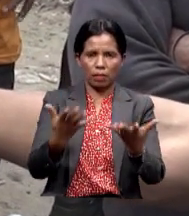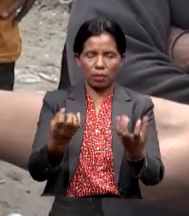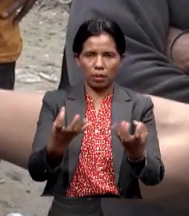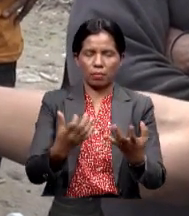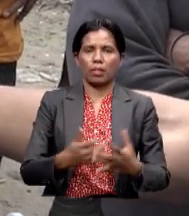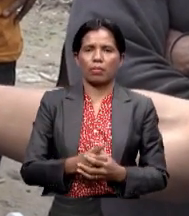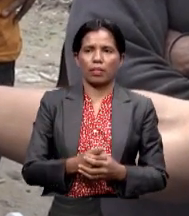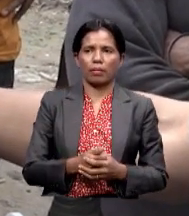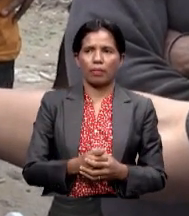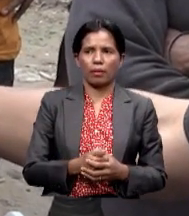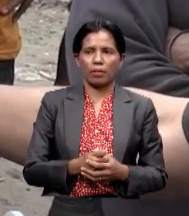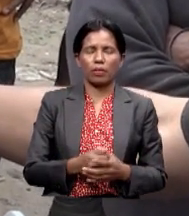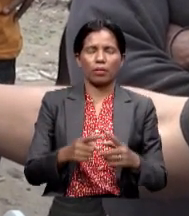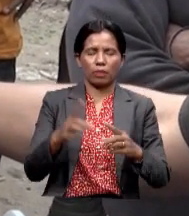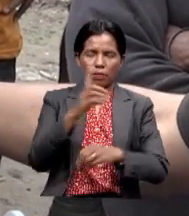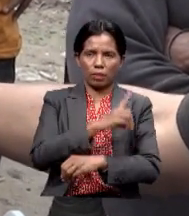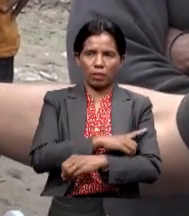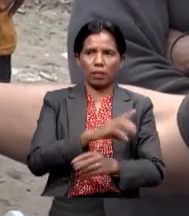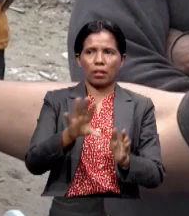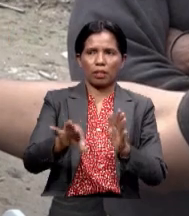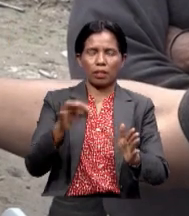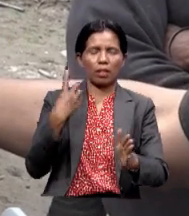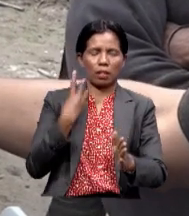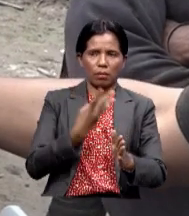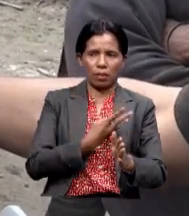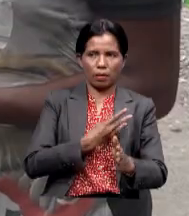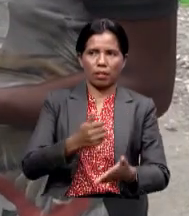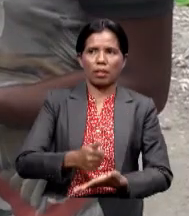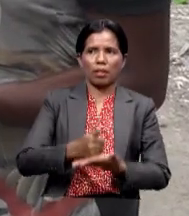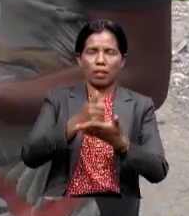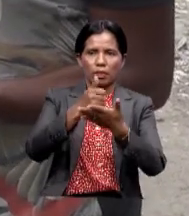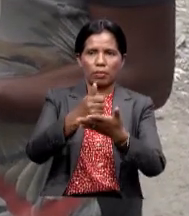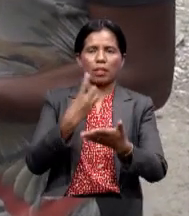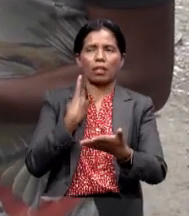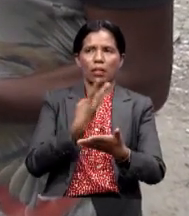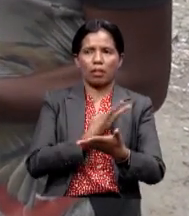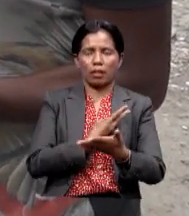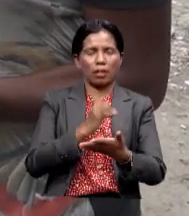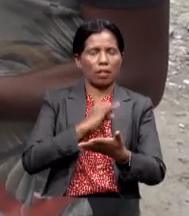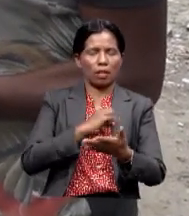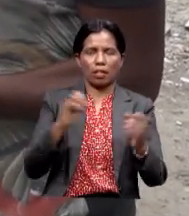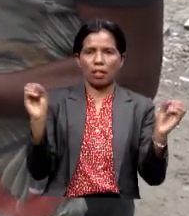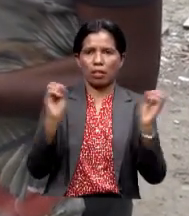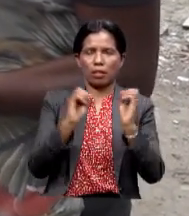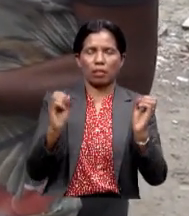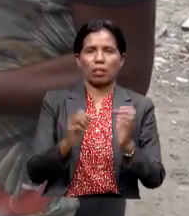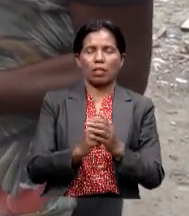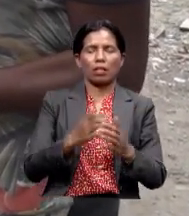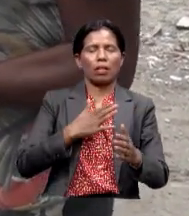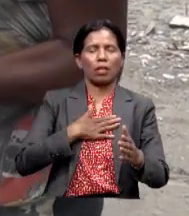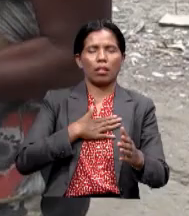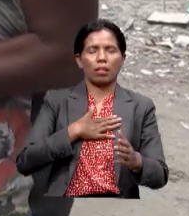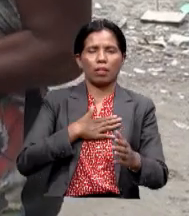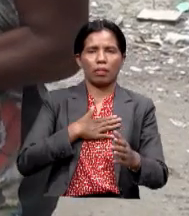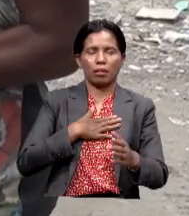ulun sirah lebih wahin noron hetan on kami hansane ajuda wan kami haulah halu atau ane bos pesta ba